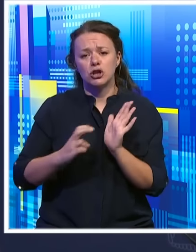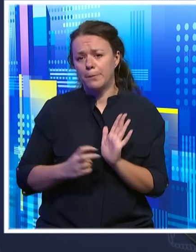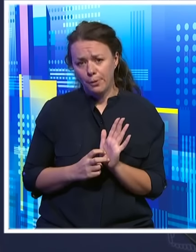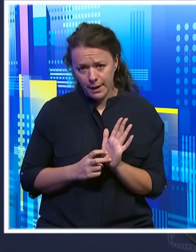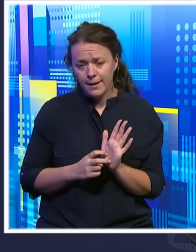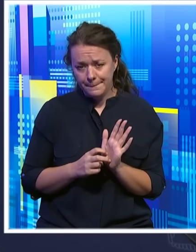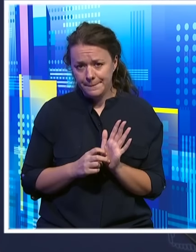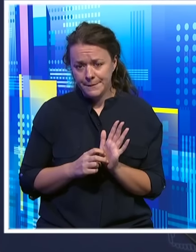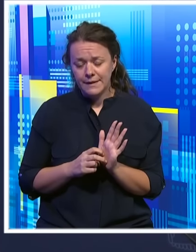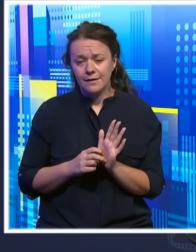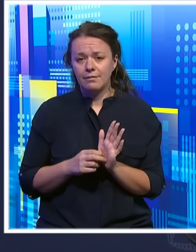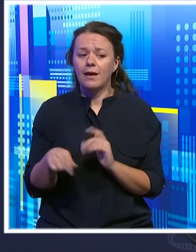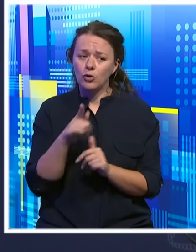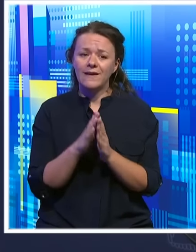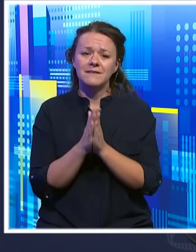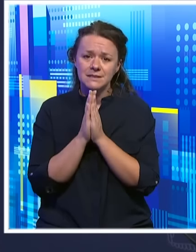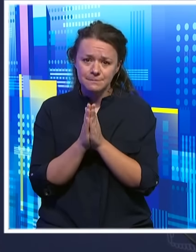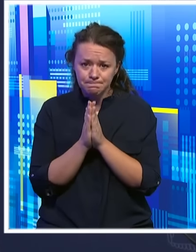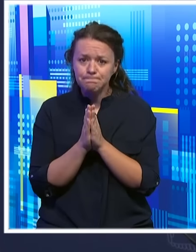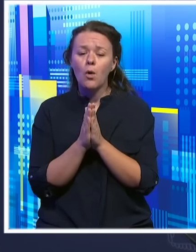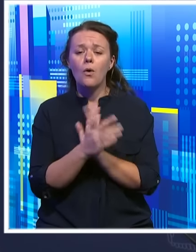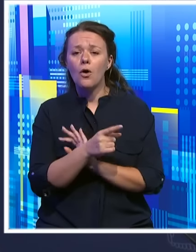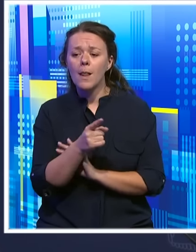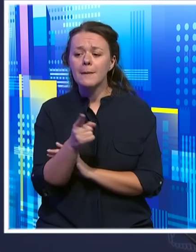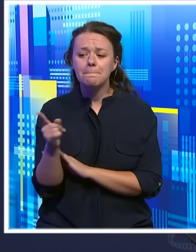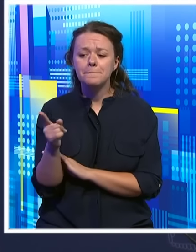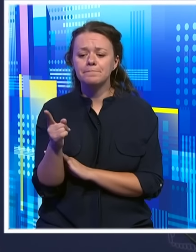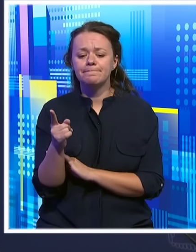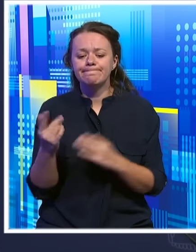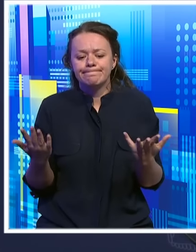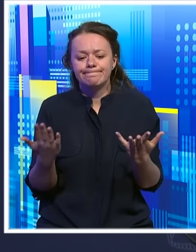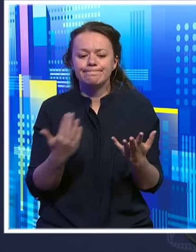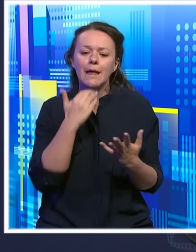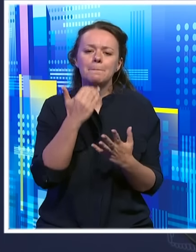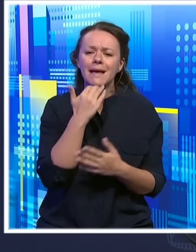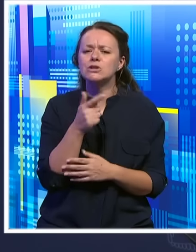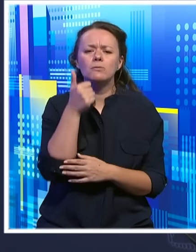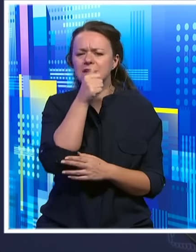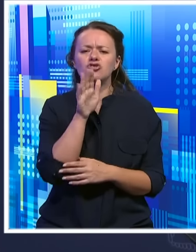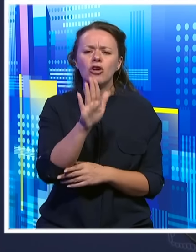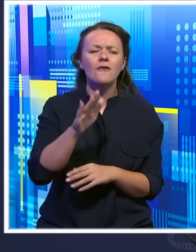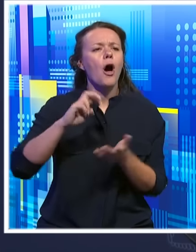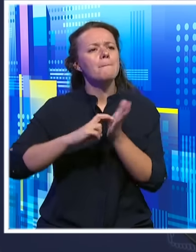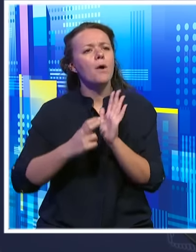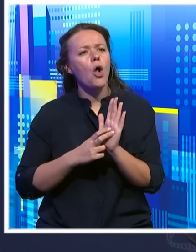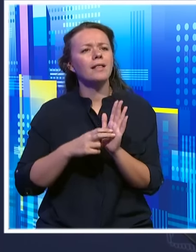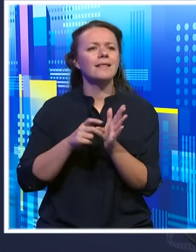da, bez obzira na, ponavljam, partijsko, političko, bilo kakvo